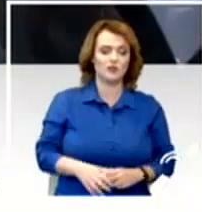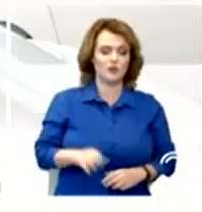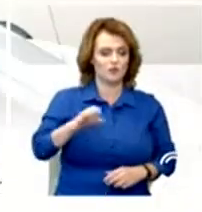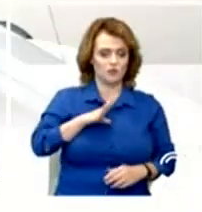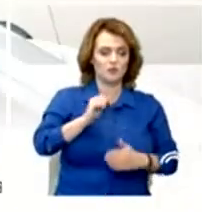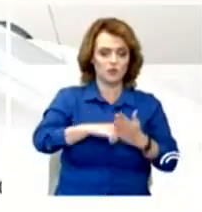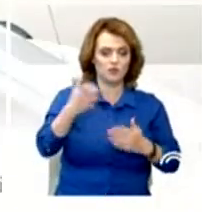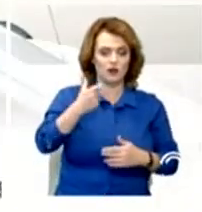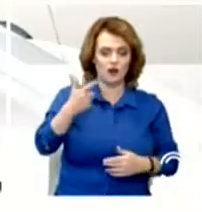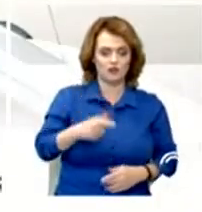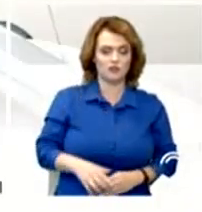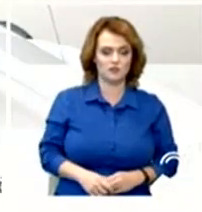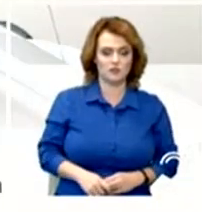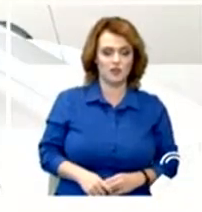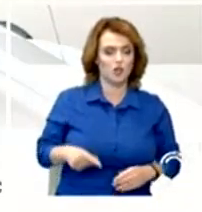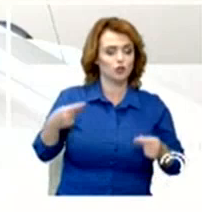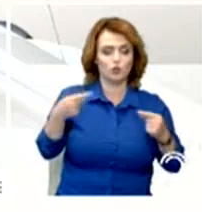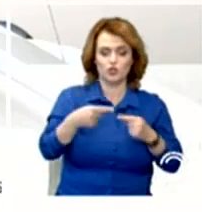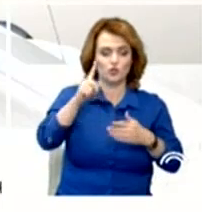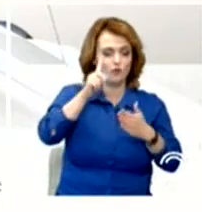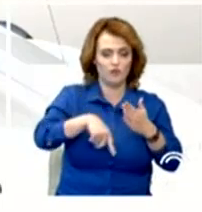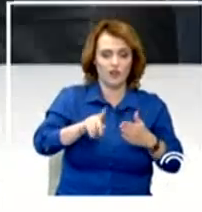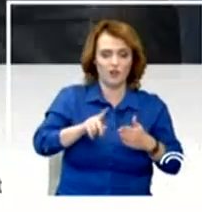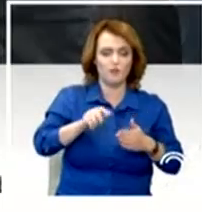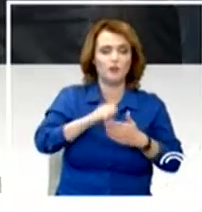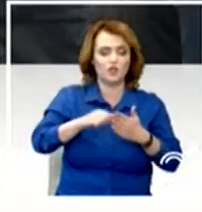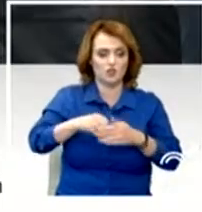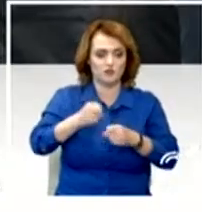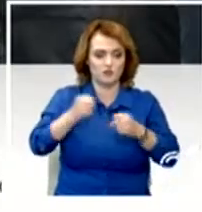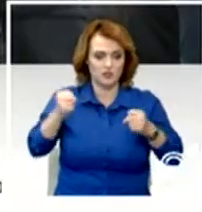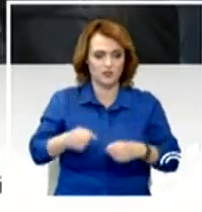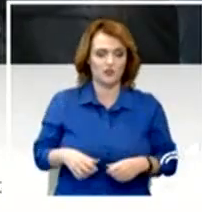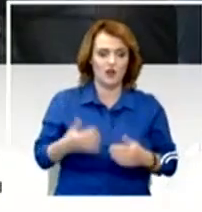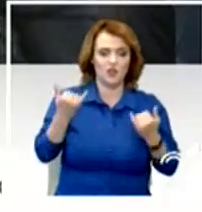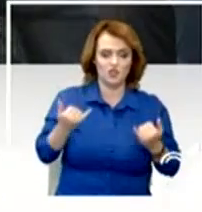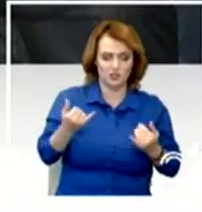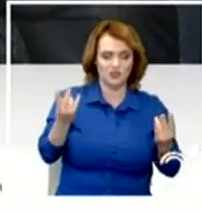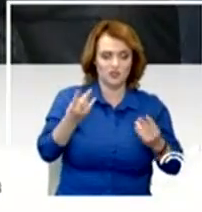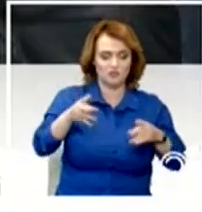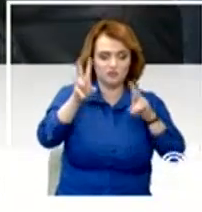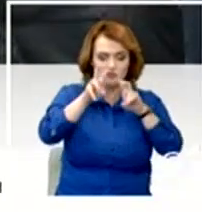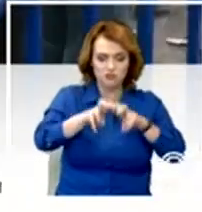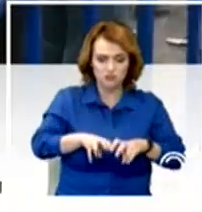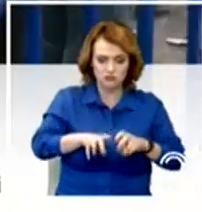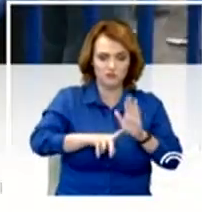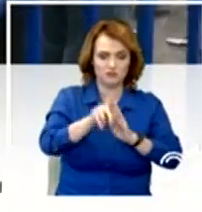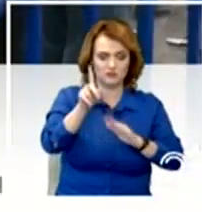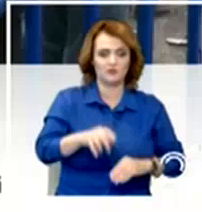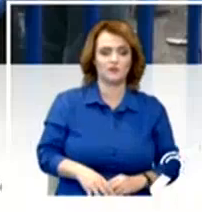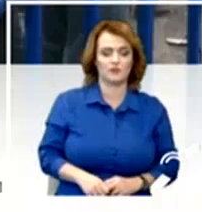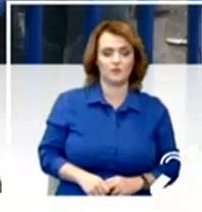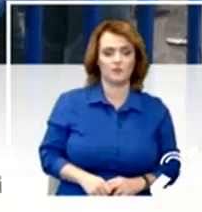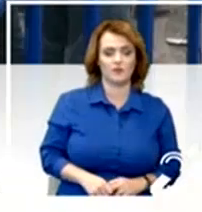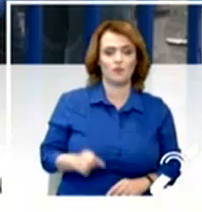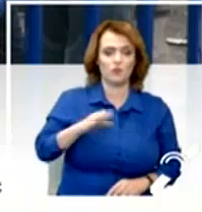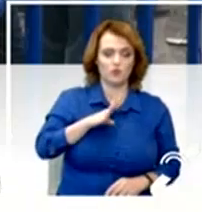şeklinde. Deocamdată nu este sigur ce a provocat explozia. Agenția pentru gestionarea dezastrelor a vehiculat și ipoteza unui